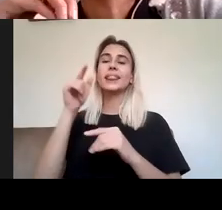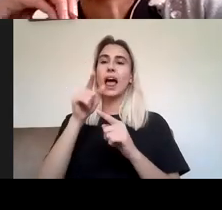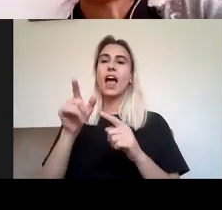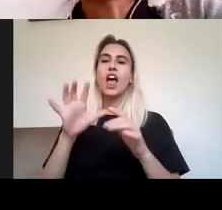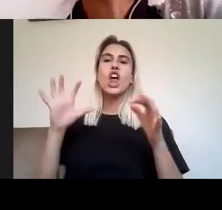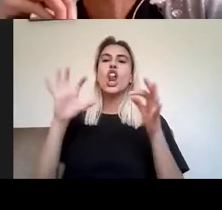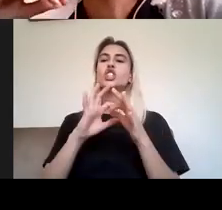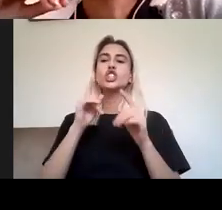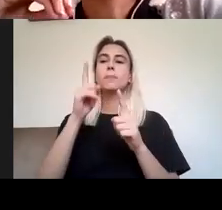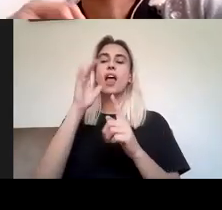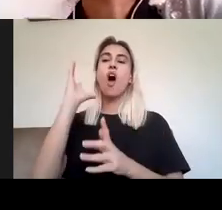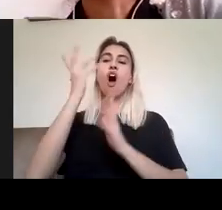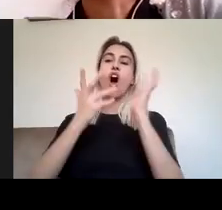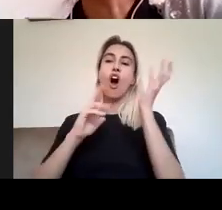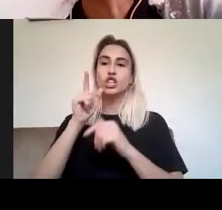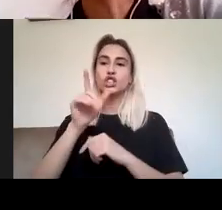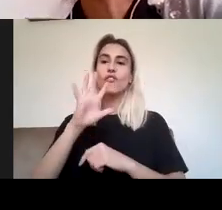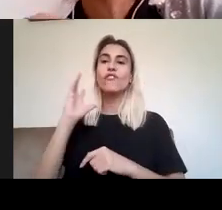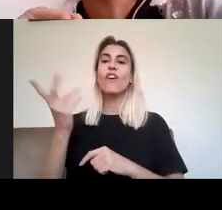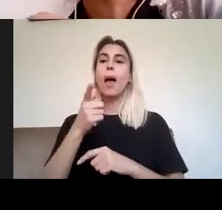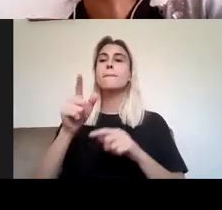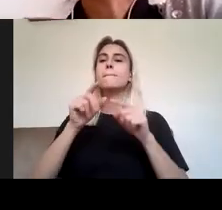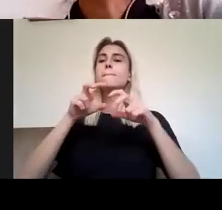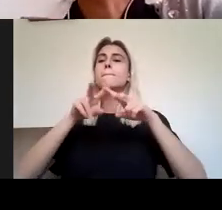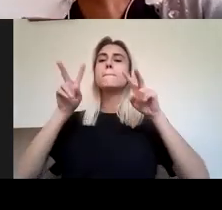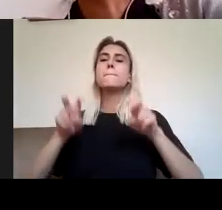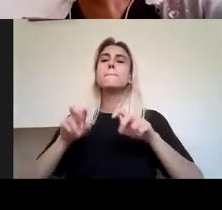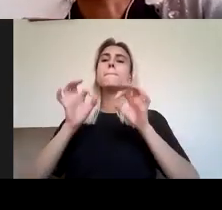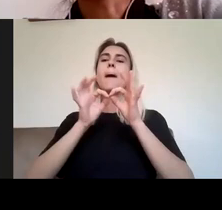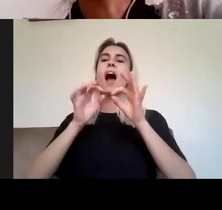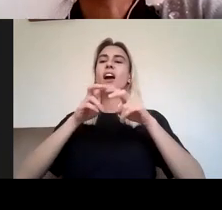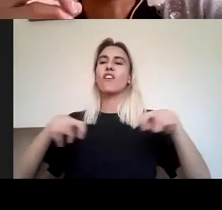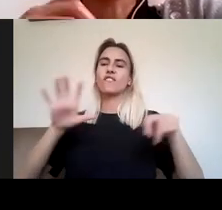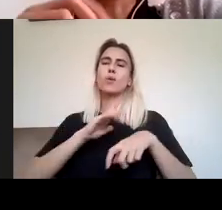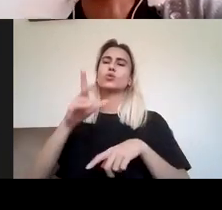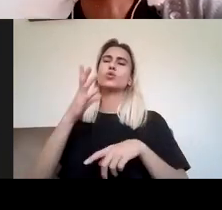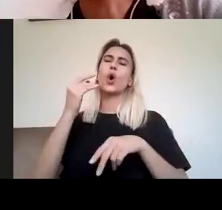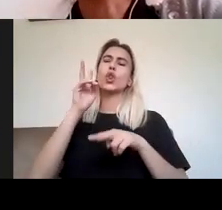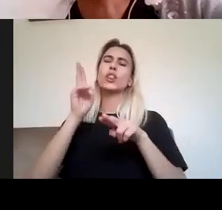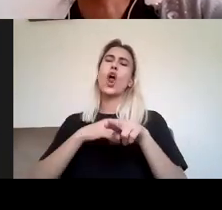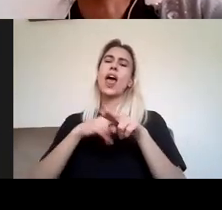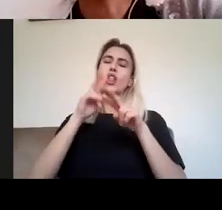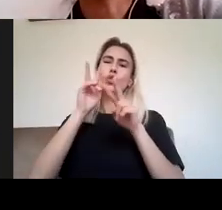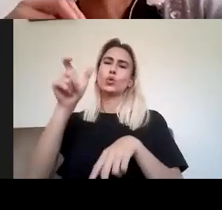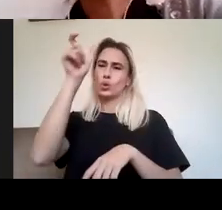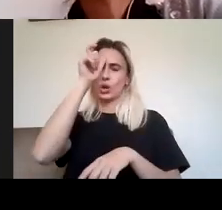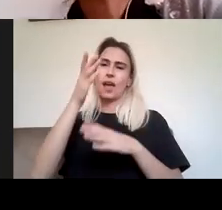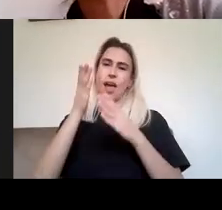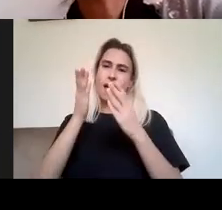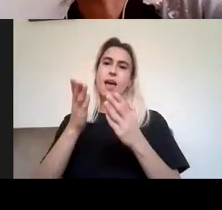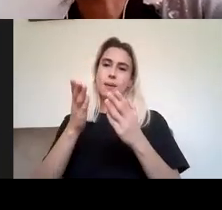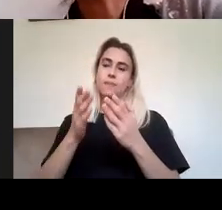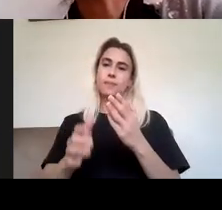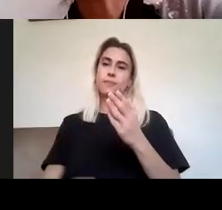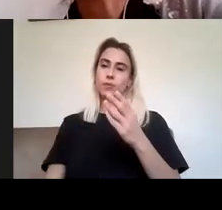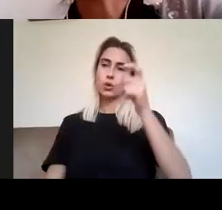bir ağaç ve bank var. Ve bu çok Türkiye'de gördüğümüz bir örnek. Zaten birazdan birkaç fotoğrafta da göstereceğim. Türkiye'de